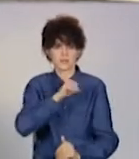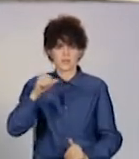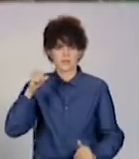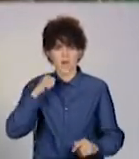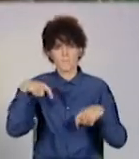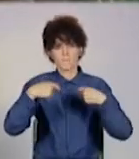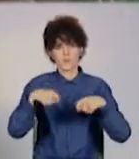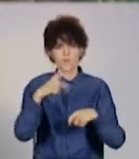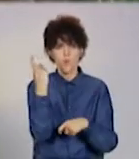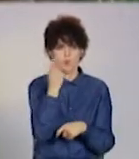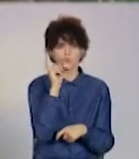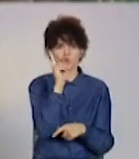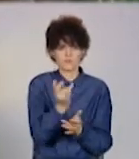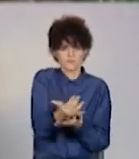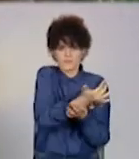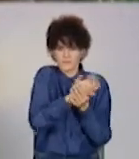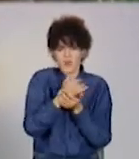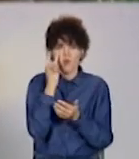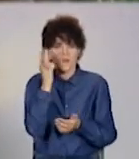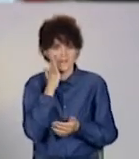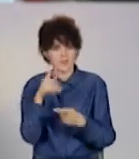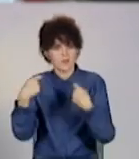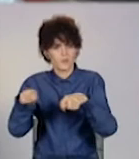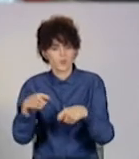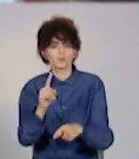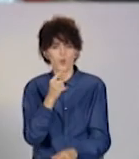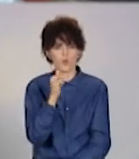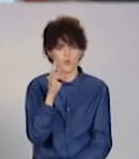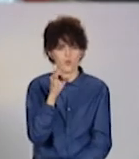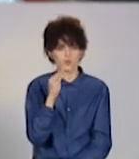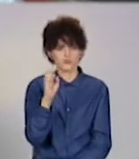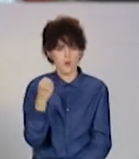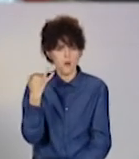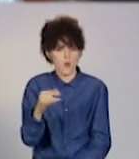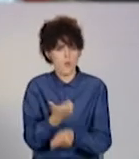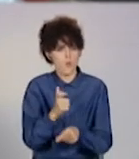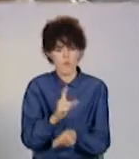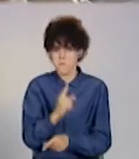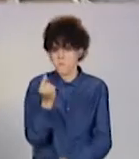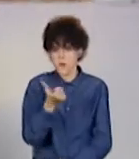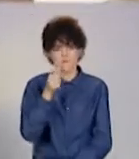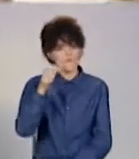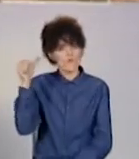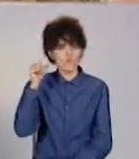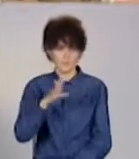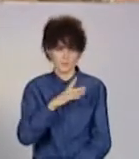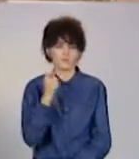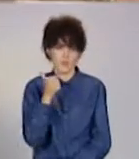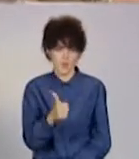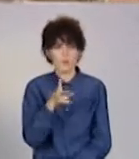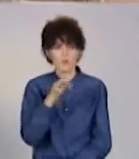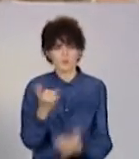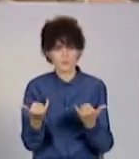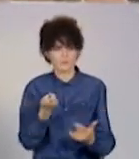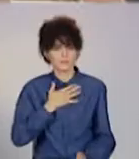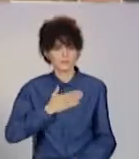горіхи на ринок. Кажуть, цього року врожаю небагато. Маловато взагалі, менше, ніж в прошлому році. Не може, що зараз сильна суша, вони